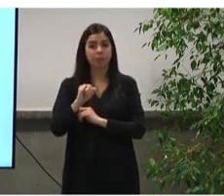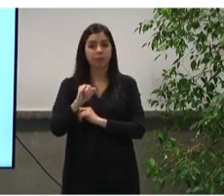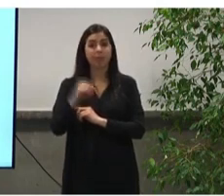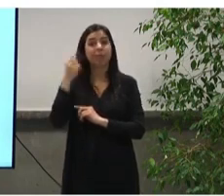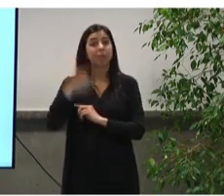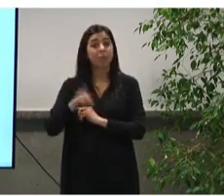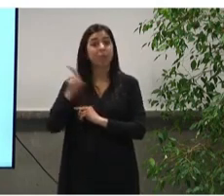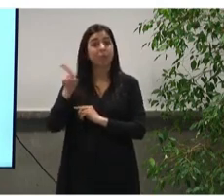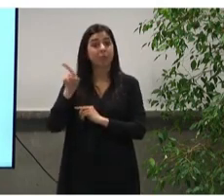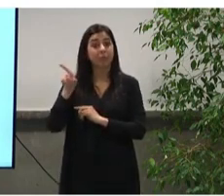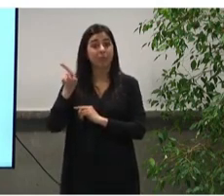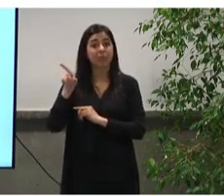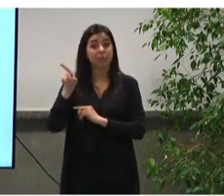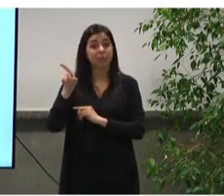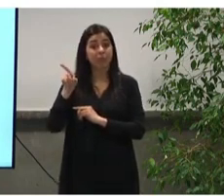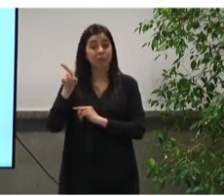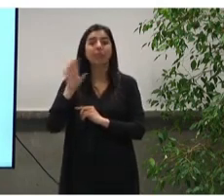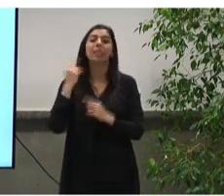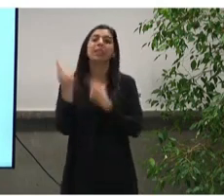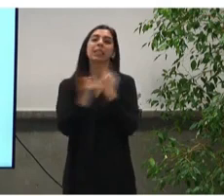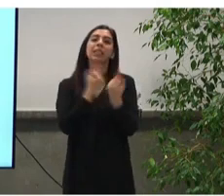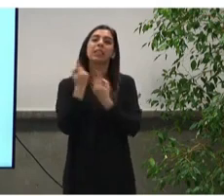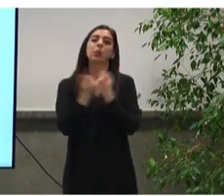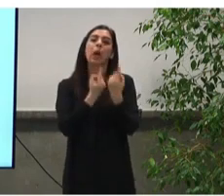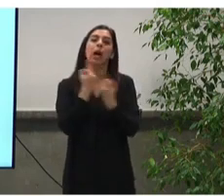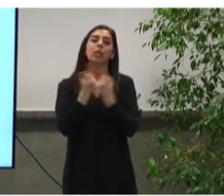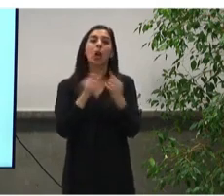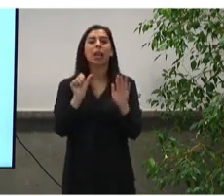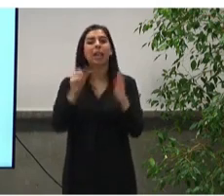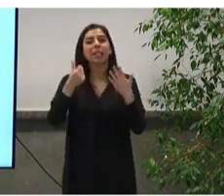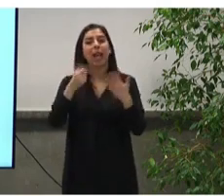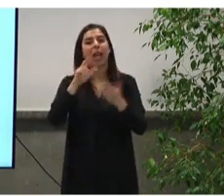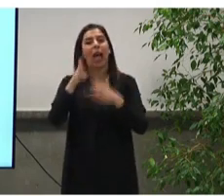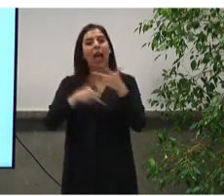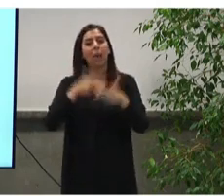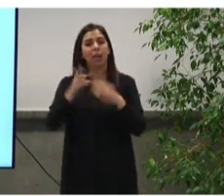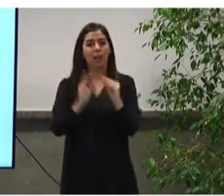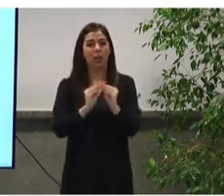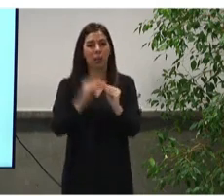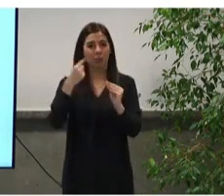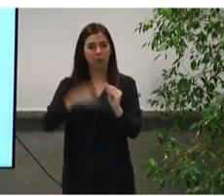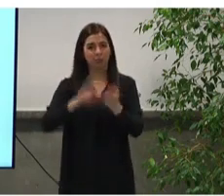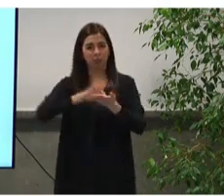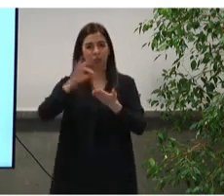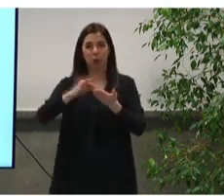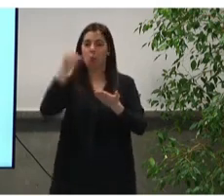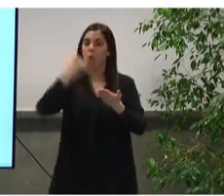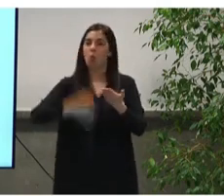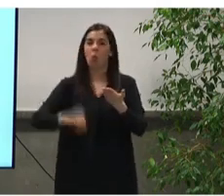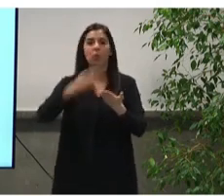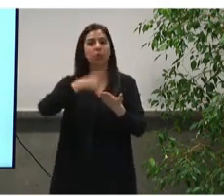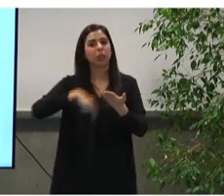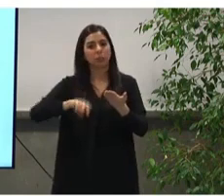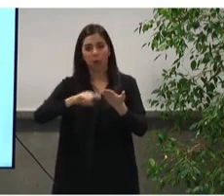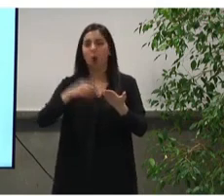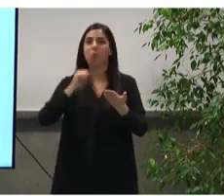ecco, questa qui invece è la situazione al 6 aprile, che è anche l'ultimo giorno che sappiamo, per